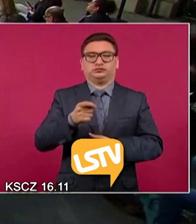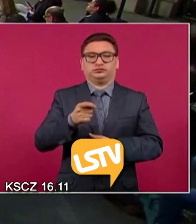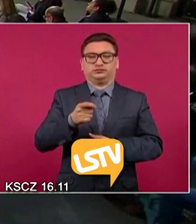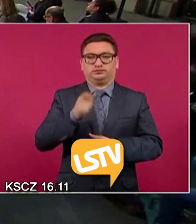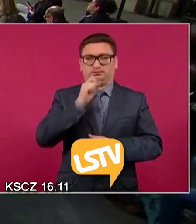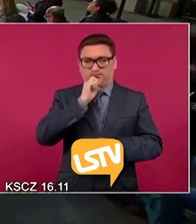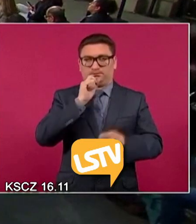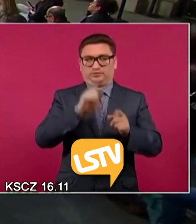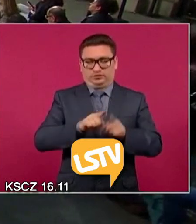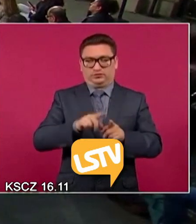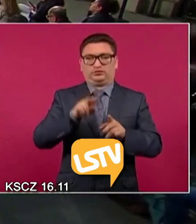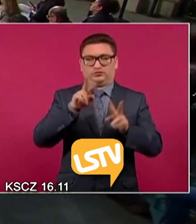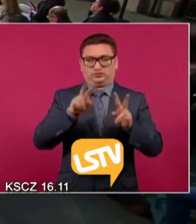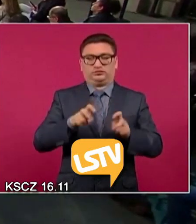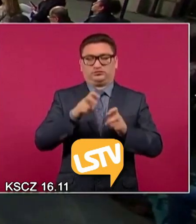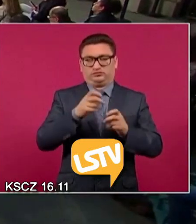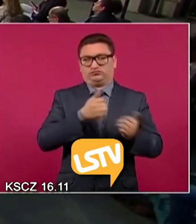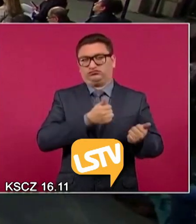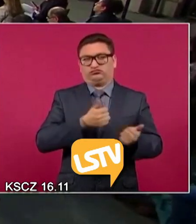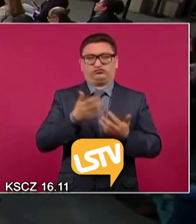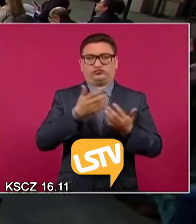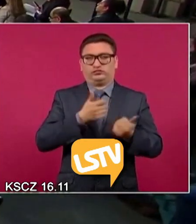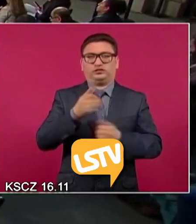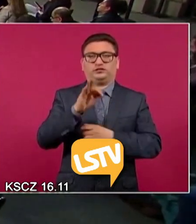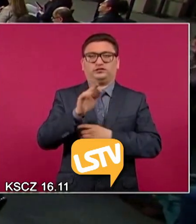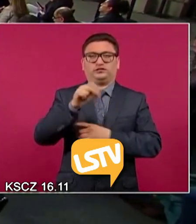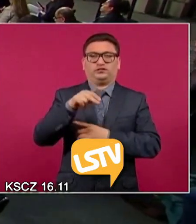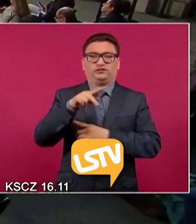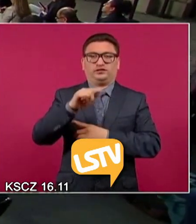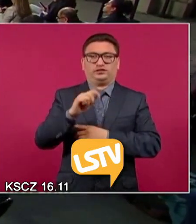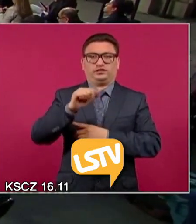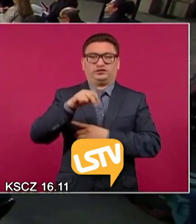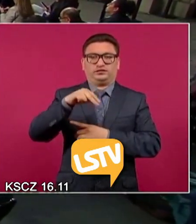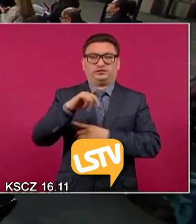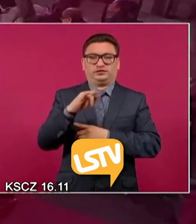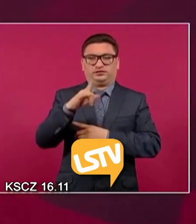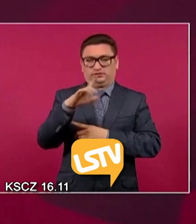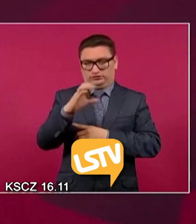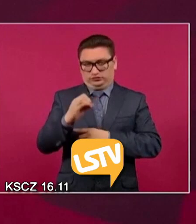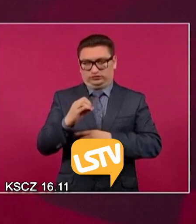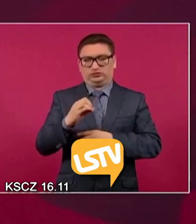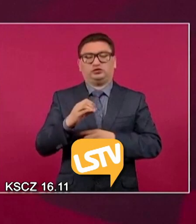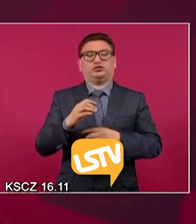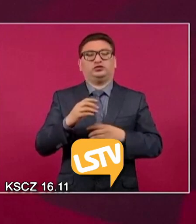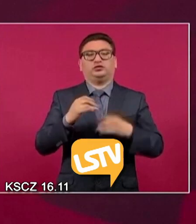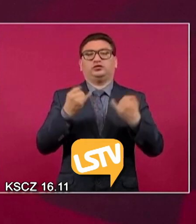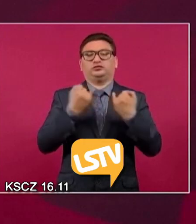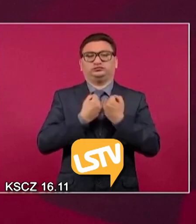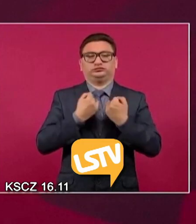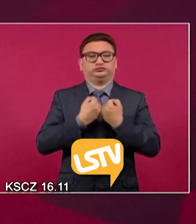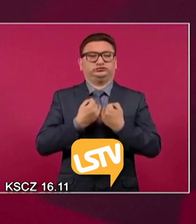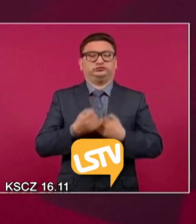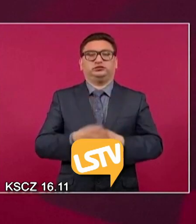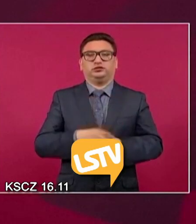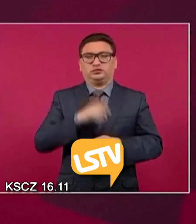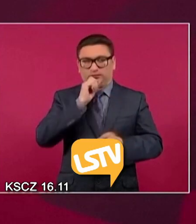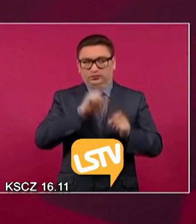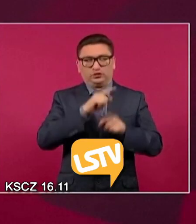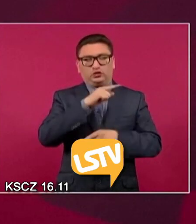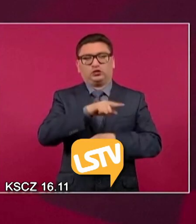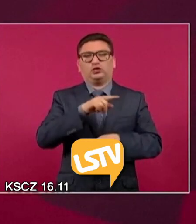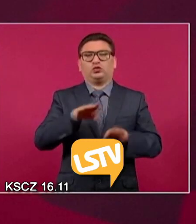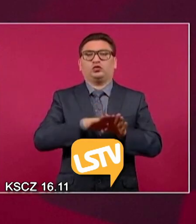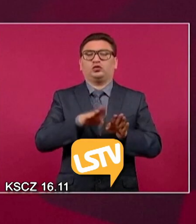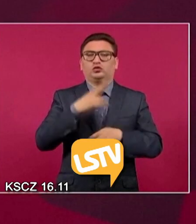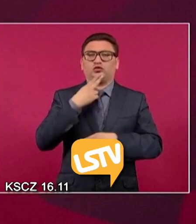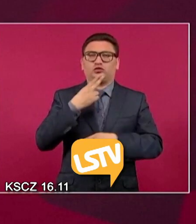dựng một liên minh toàn cầu để chống buôn bán ma túy đá tổng hợp bất hợp pháp trong nỗ lực phát triển các giải pháp pháp, thúc đẩy các